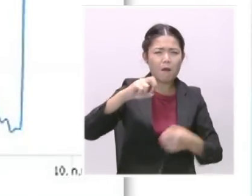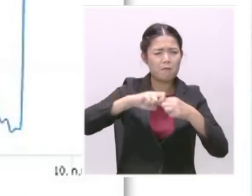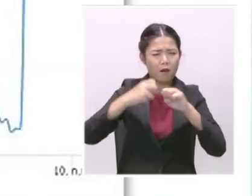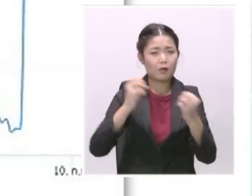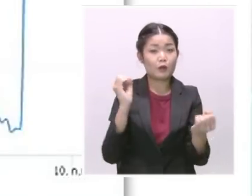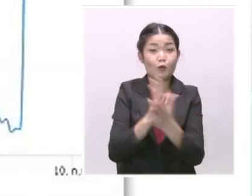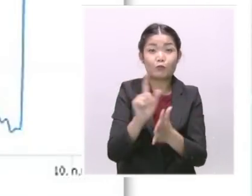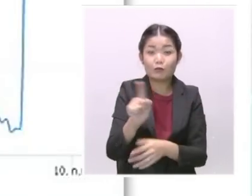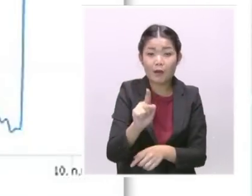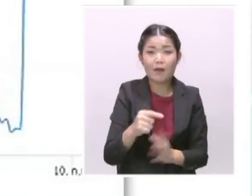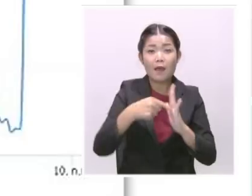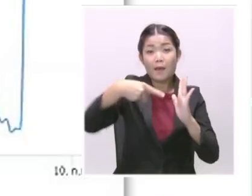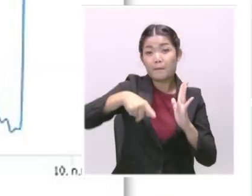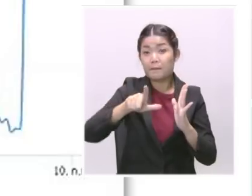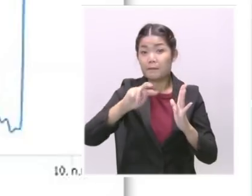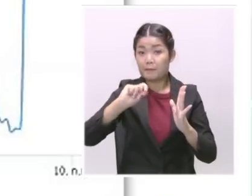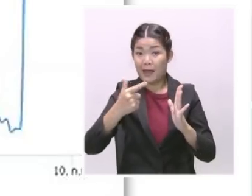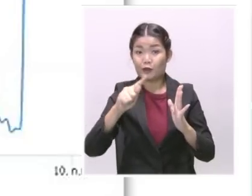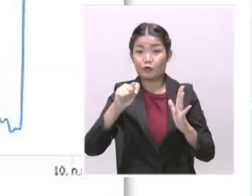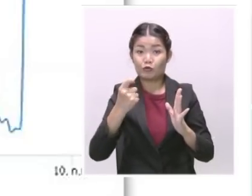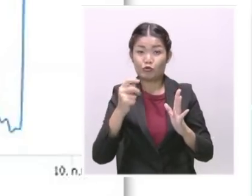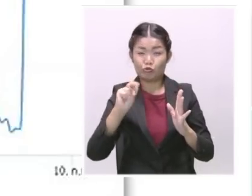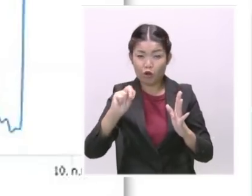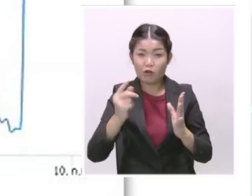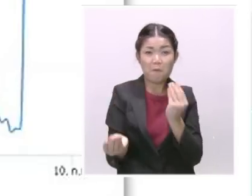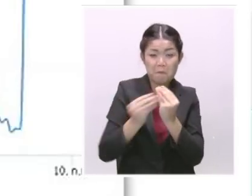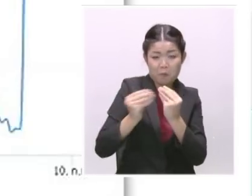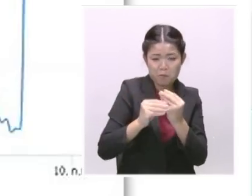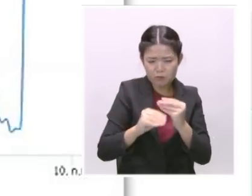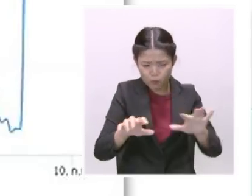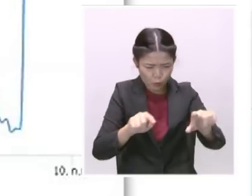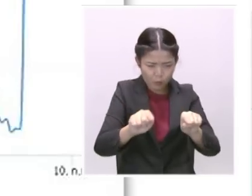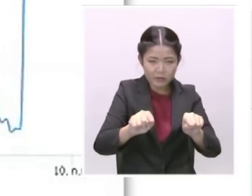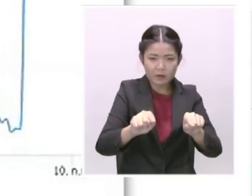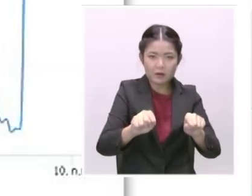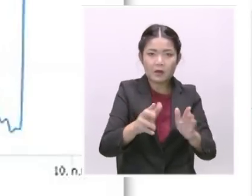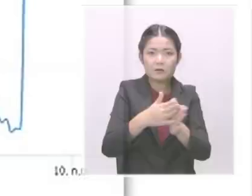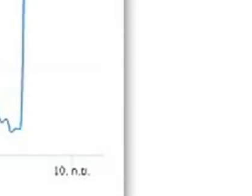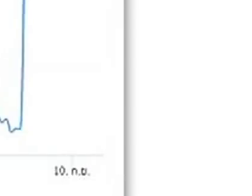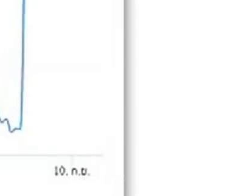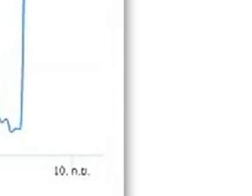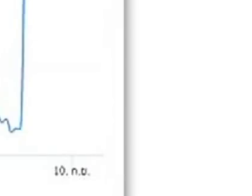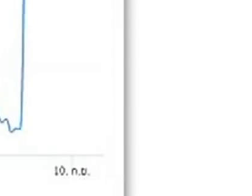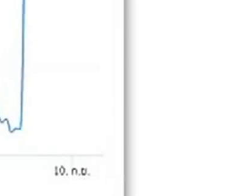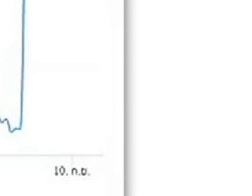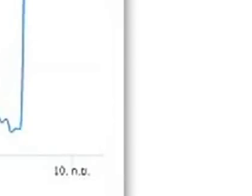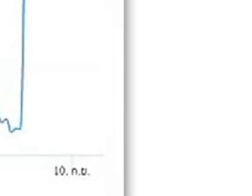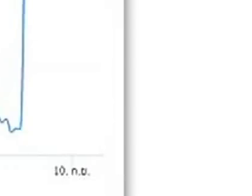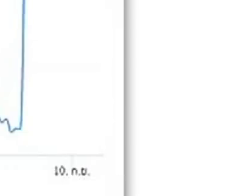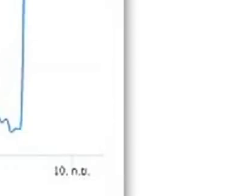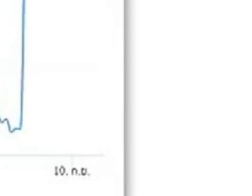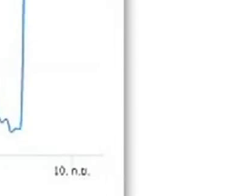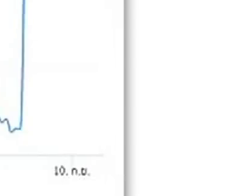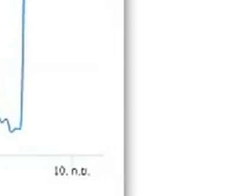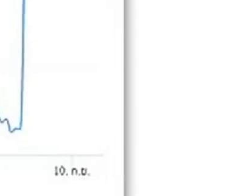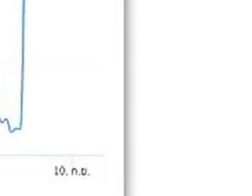เหุ blancกrand Samueluntมนกจะมแงตอนคนขึมเยอะไปหมดน้ํขียว ขี้ประวานซ่มัก